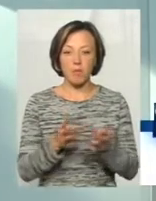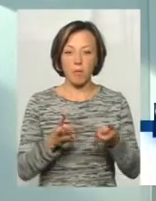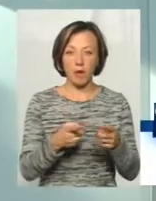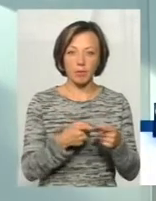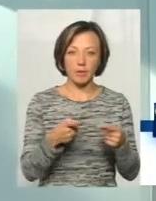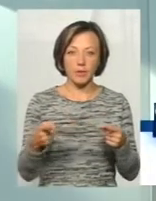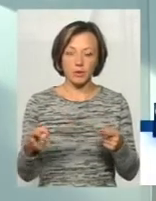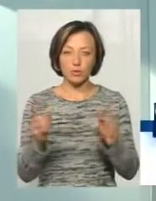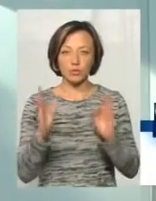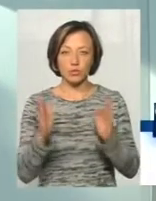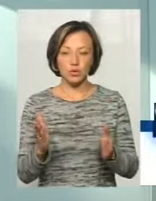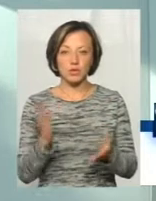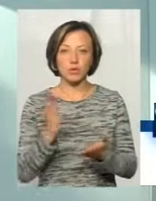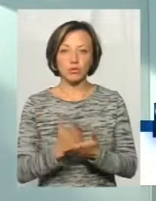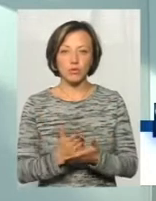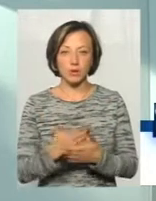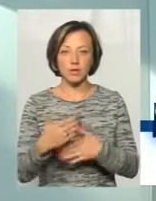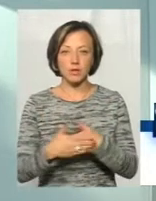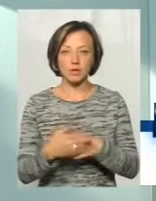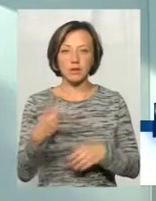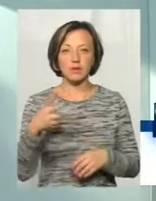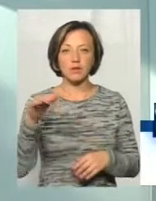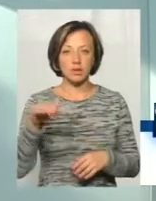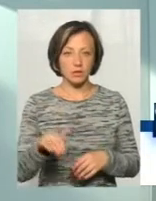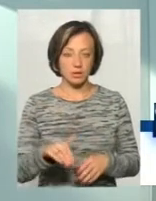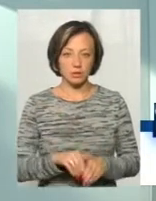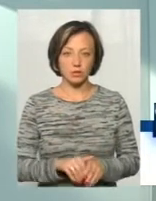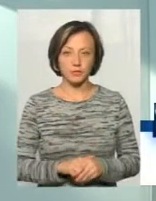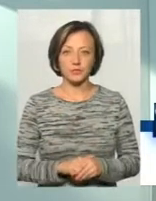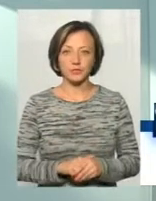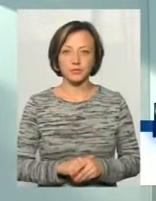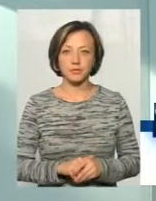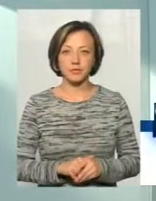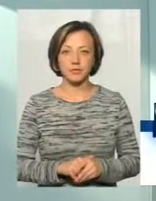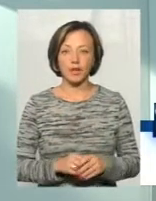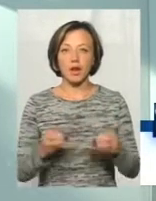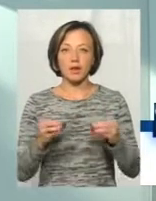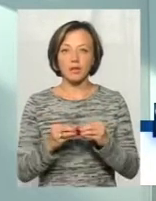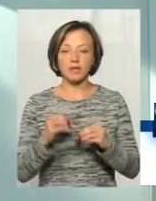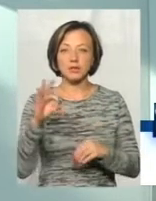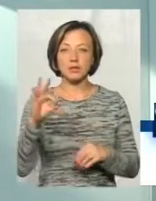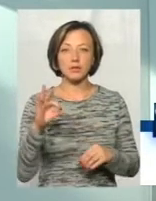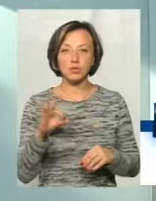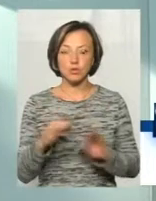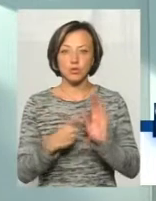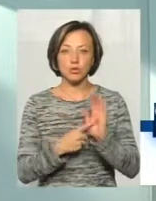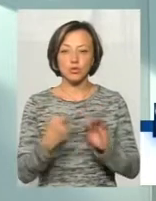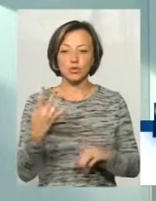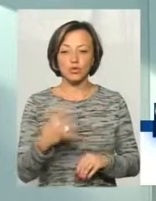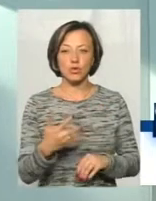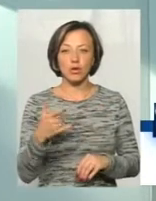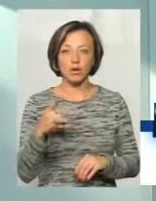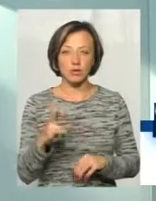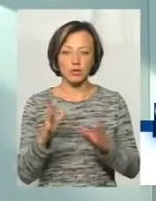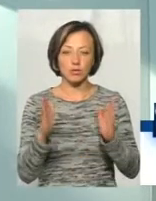для них буде становити близько 2000. То відповідно 10%, а це 640 гривень,